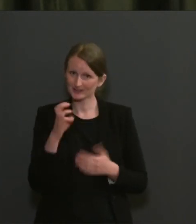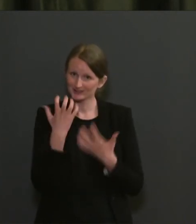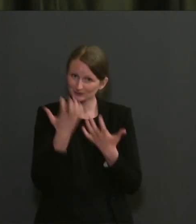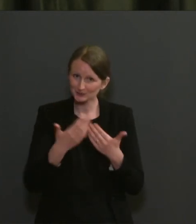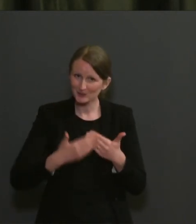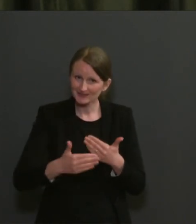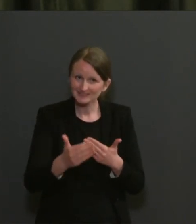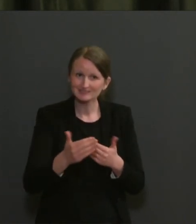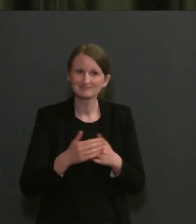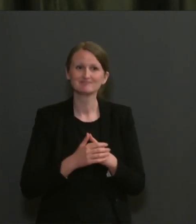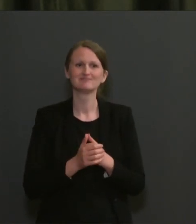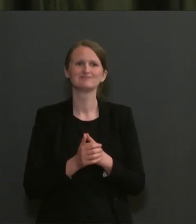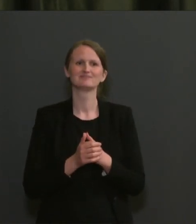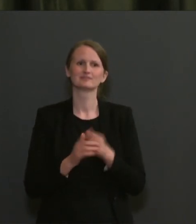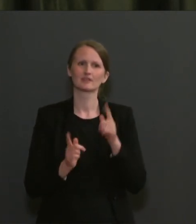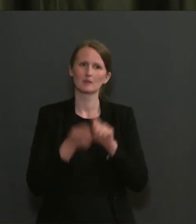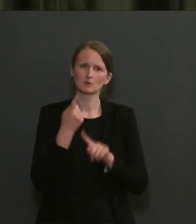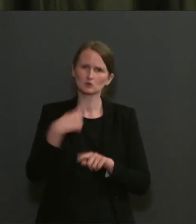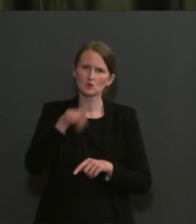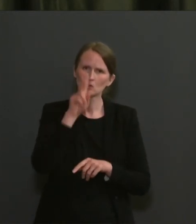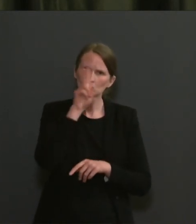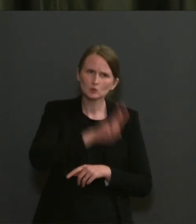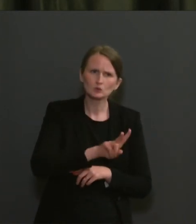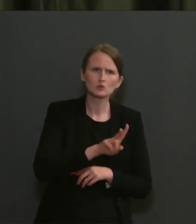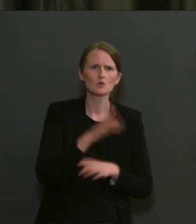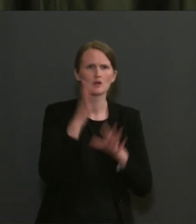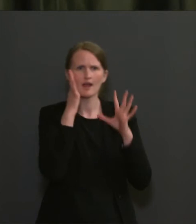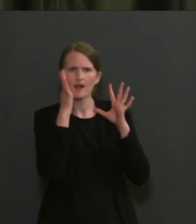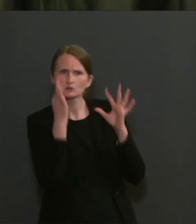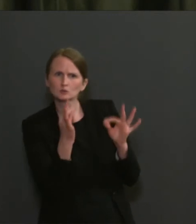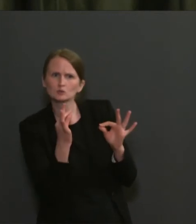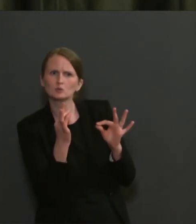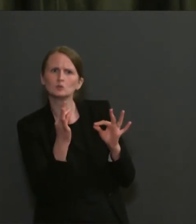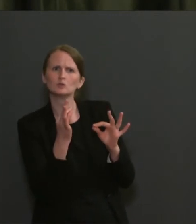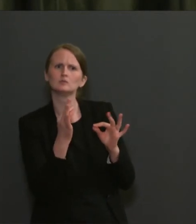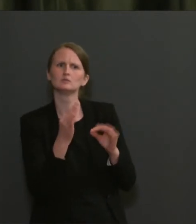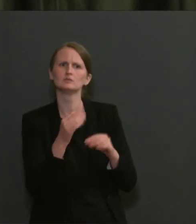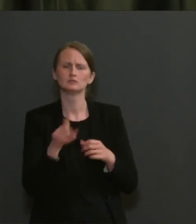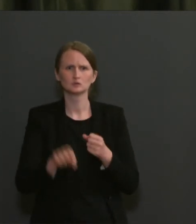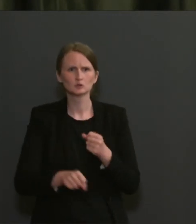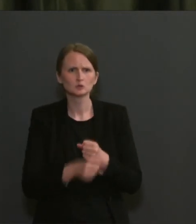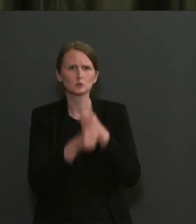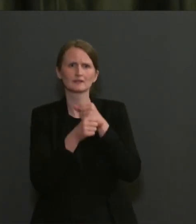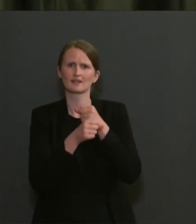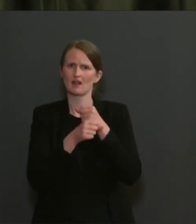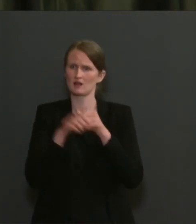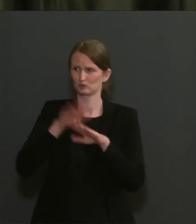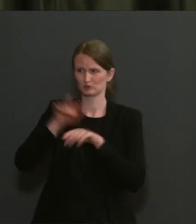prudents, mobilisés, en soutien au personnel de soins, en soutien aux personnes les plus fragiles. Merci.